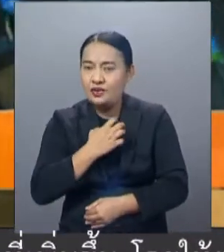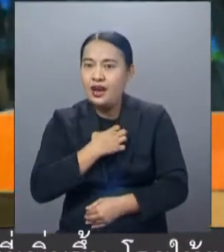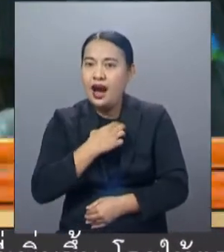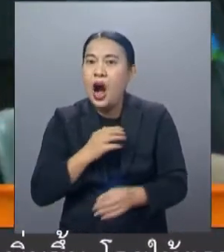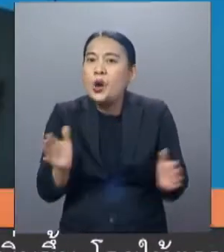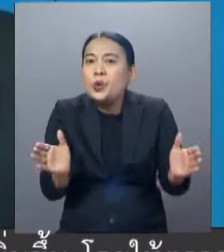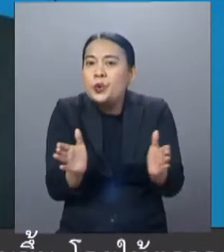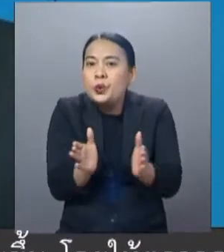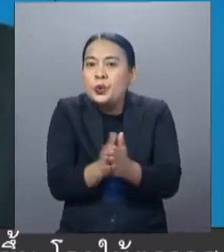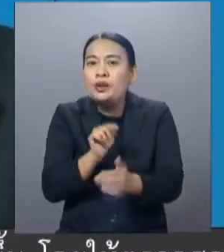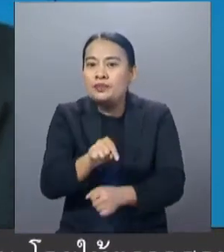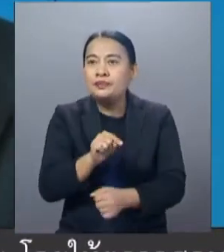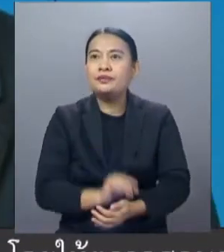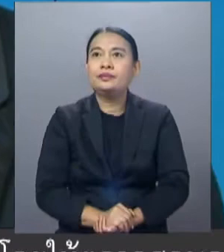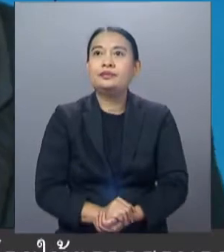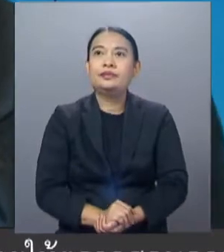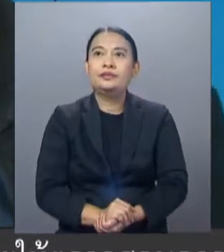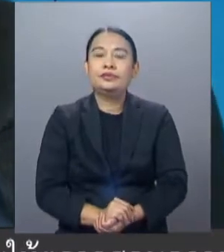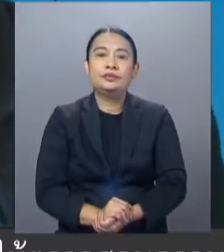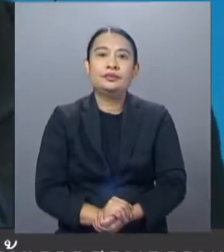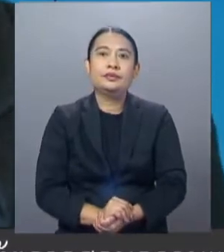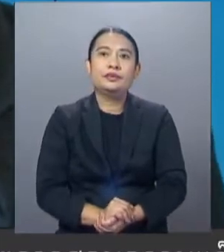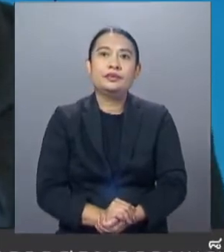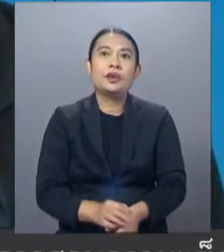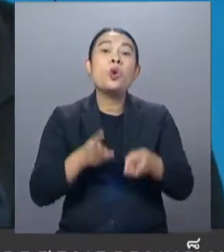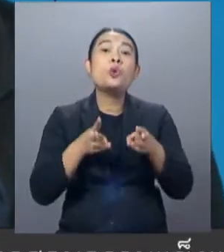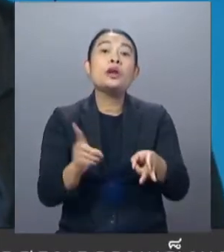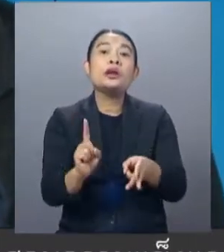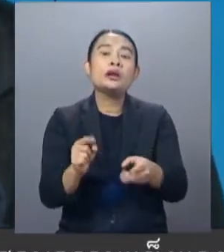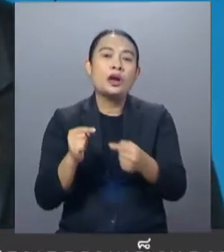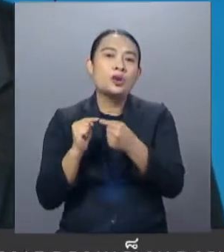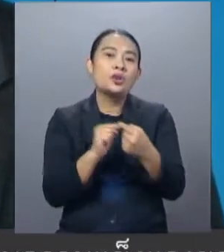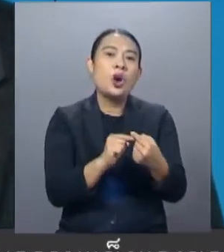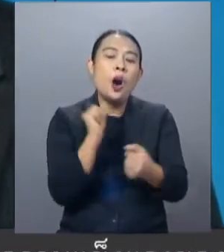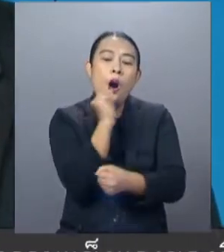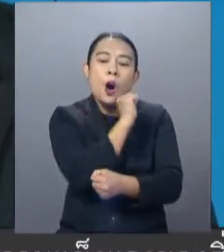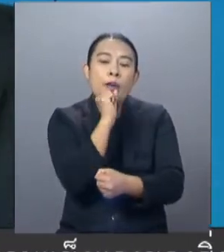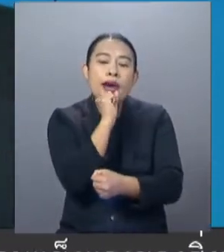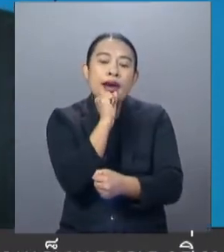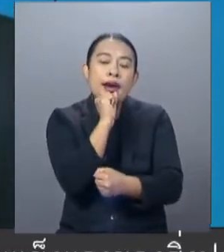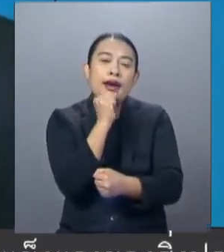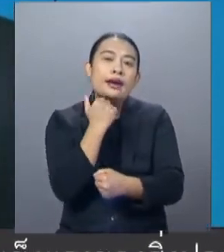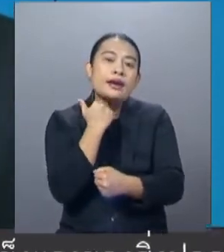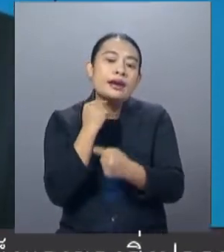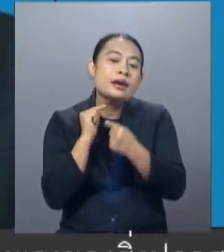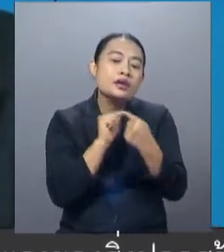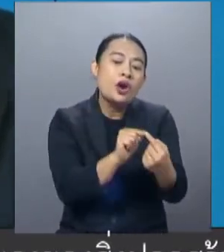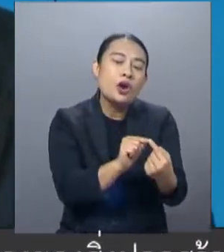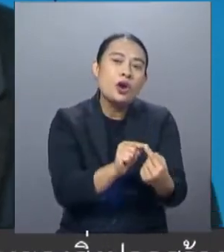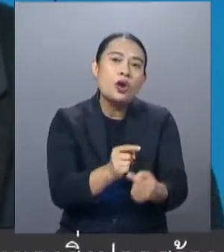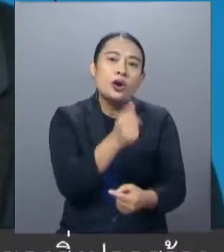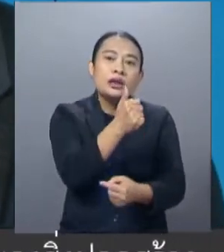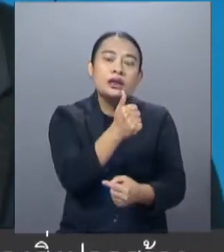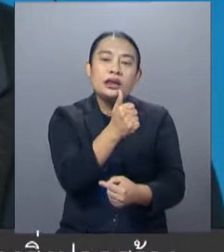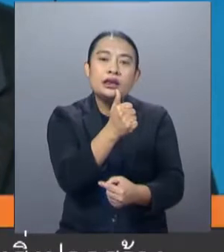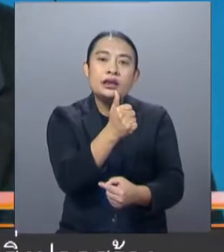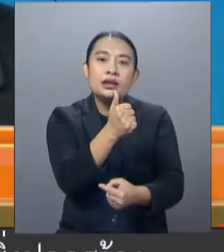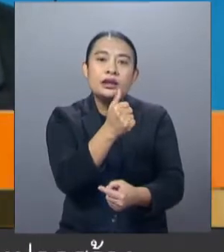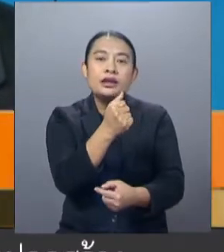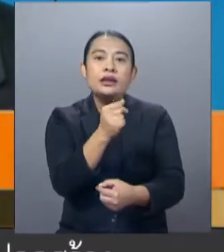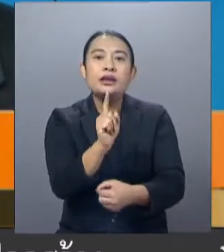างเงี้ย ใช้วิธีการเรียนรู้ก็คือต่อเพลงให้เขาเพราะเป็นงี้ป๊อปมีข้อดีกับข้อเสียข้อเสียคือจะช้าหน่อยแ